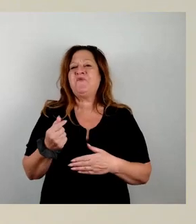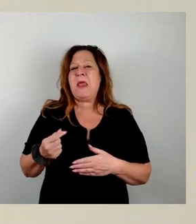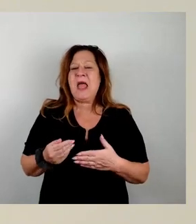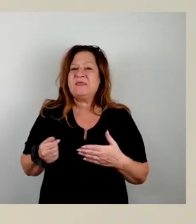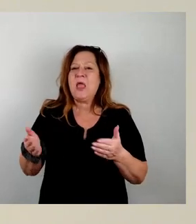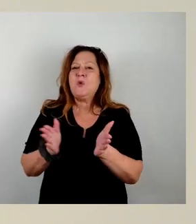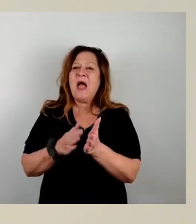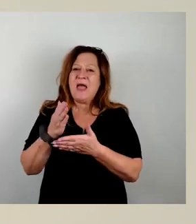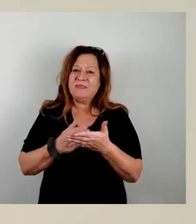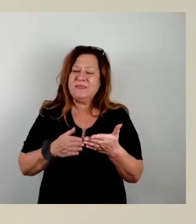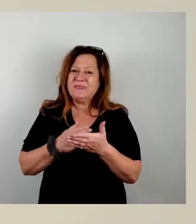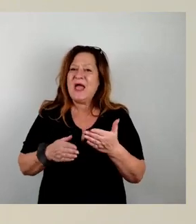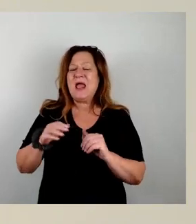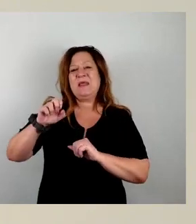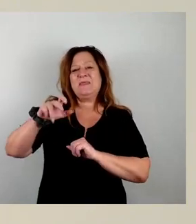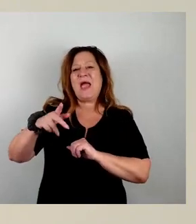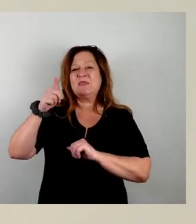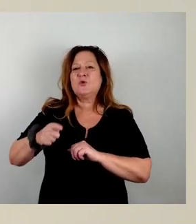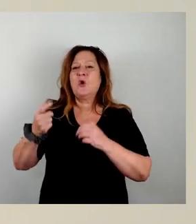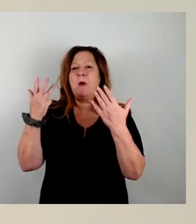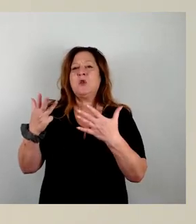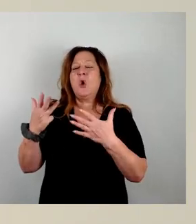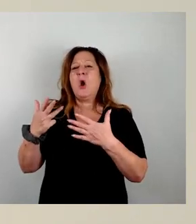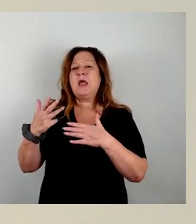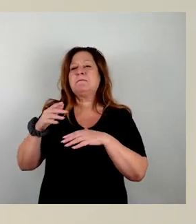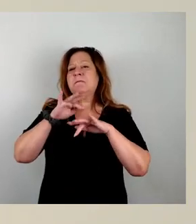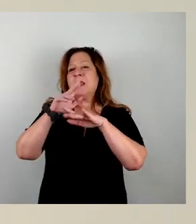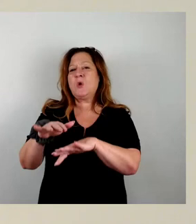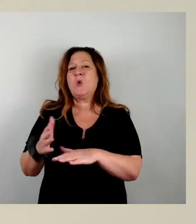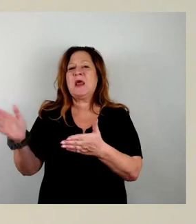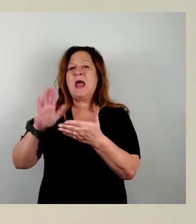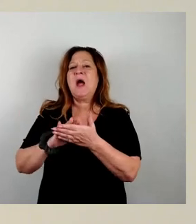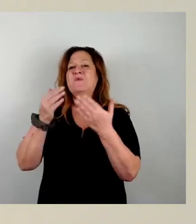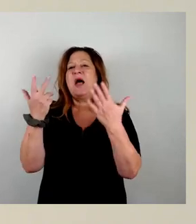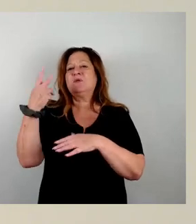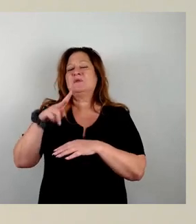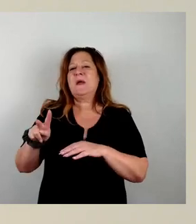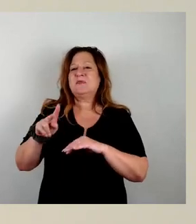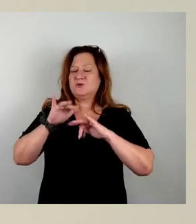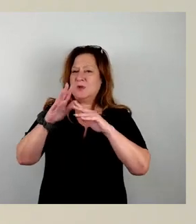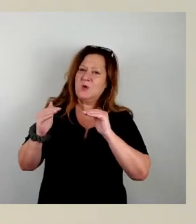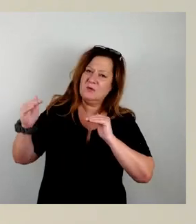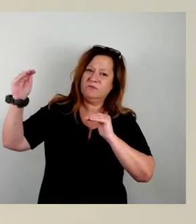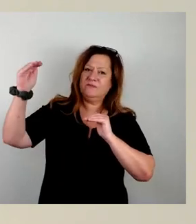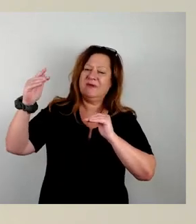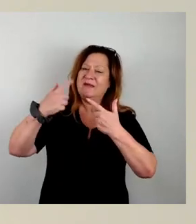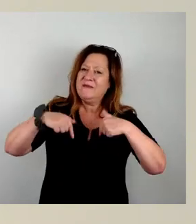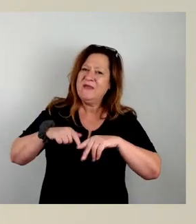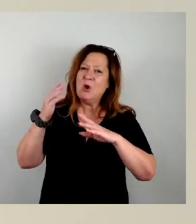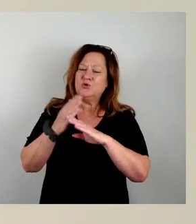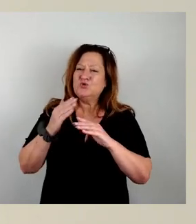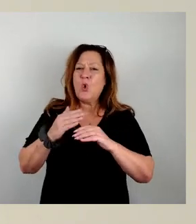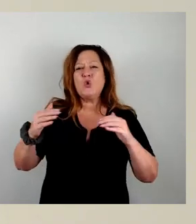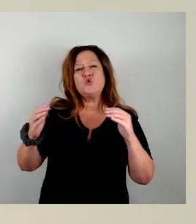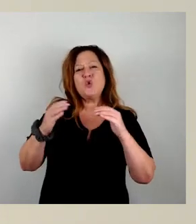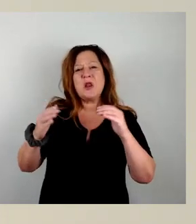sozusagen 13,9 Millionen Richtung 2028 auf 28 Millionen steigen. Also wir dynamisieren ja ganz anders, als das Land